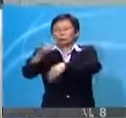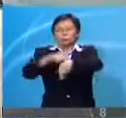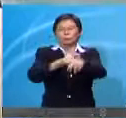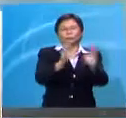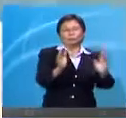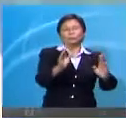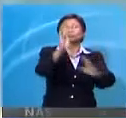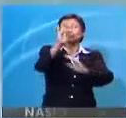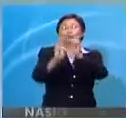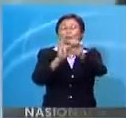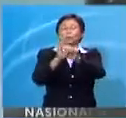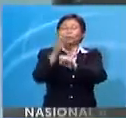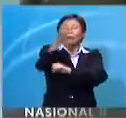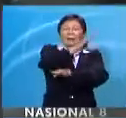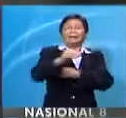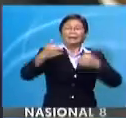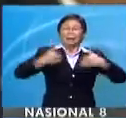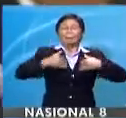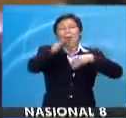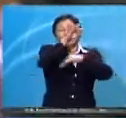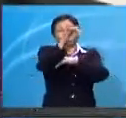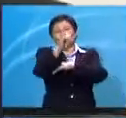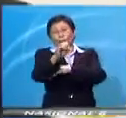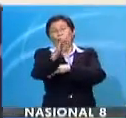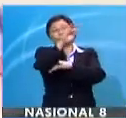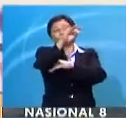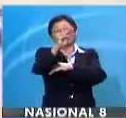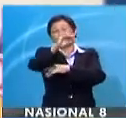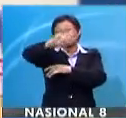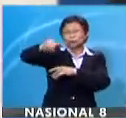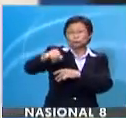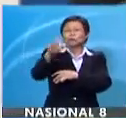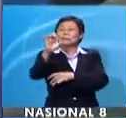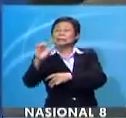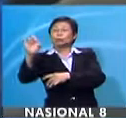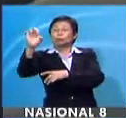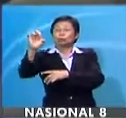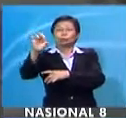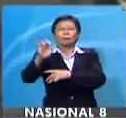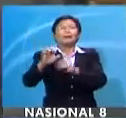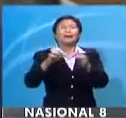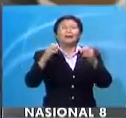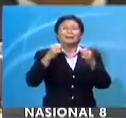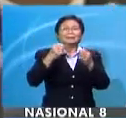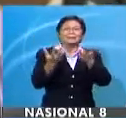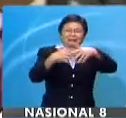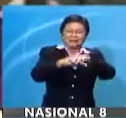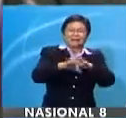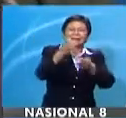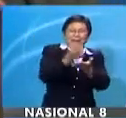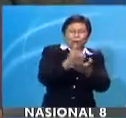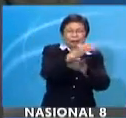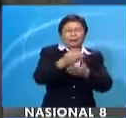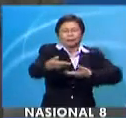7 tahun akan datang. Dan ini termasuk 86 juta euro untuk rangkaian kemampanan integrasi ekonomi dan perdagangan